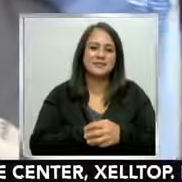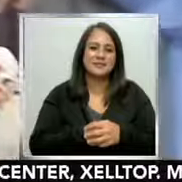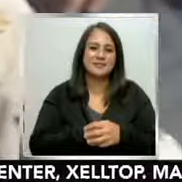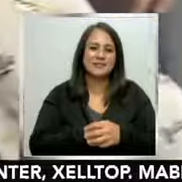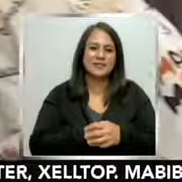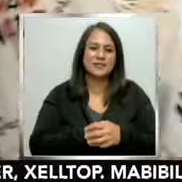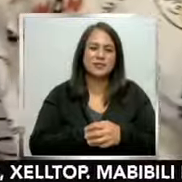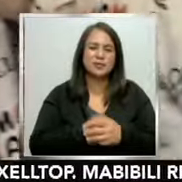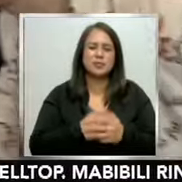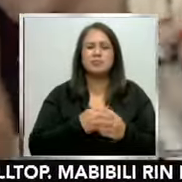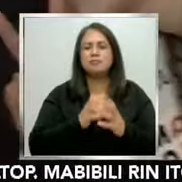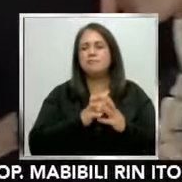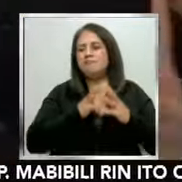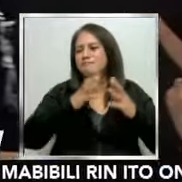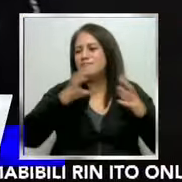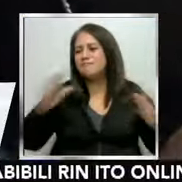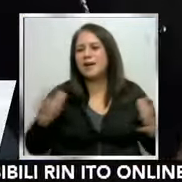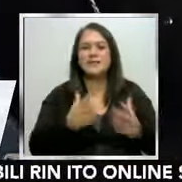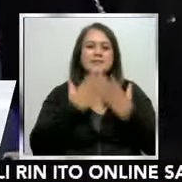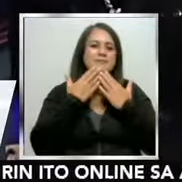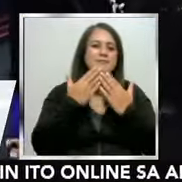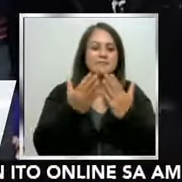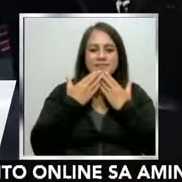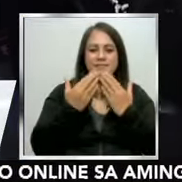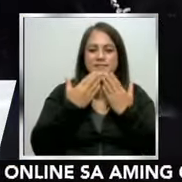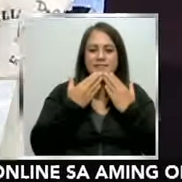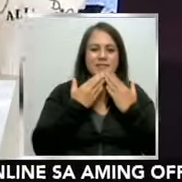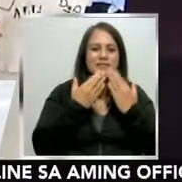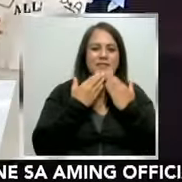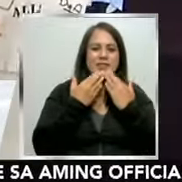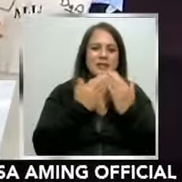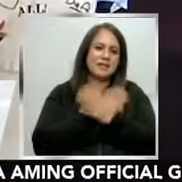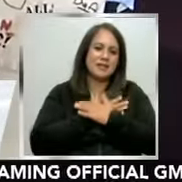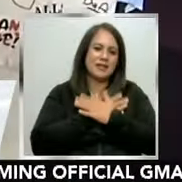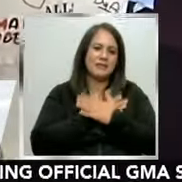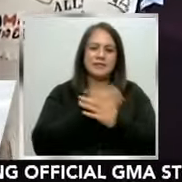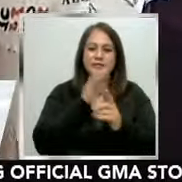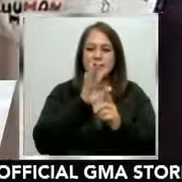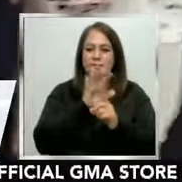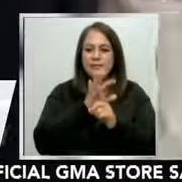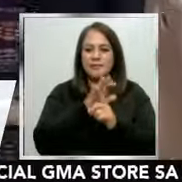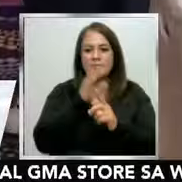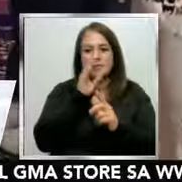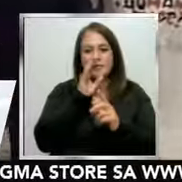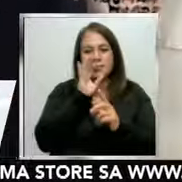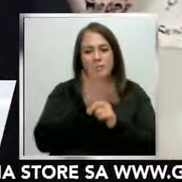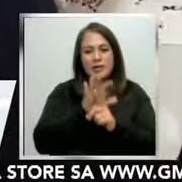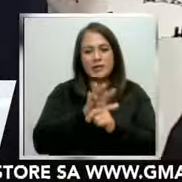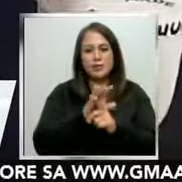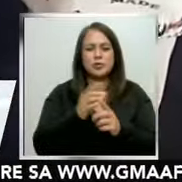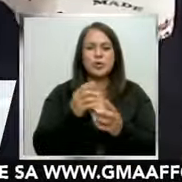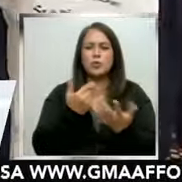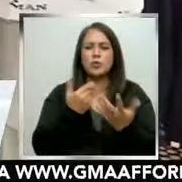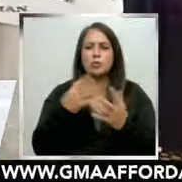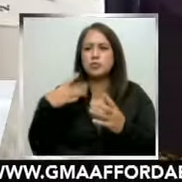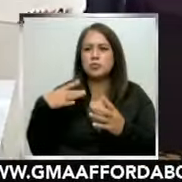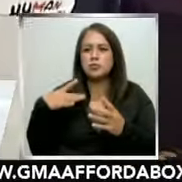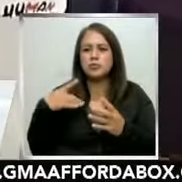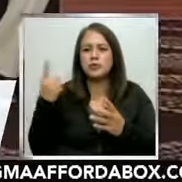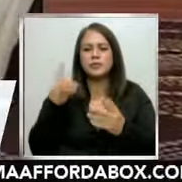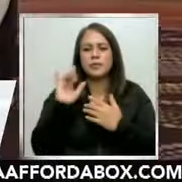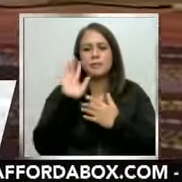나구우마파우 din daw ang kanilang pasasalamat at pagmamahal sa fans na walang sawang nag-abang sa kanilang pagbabalik sa